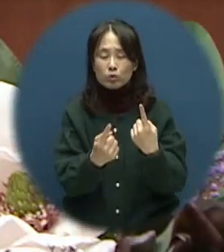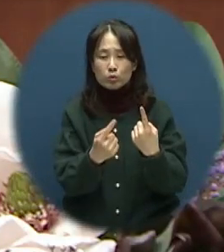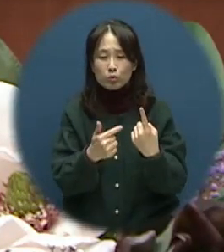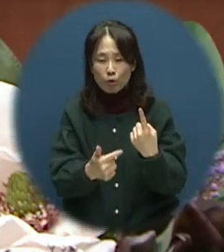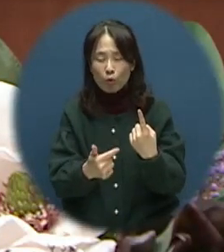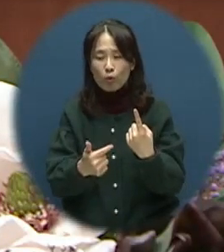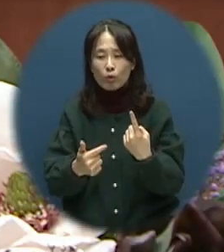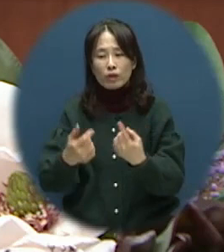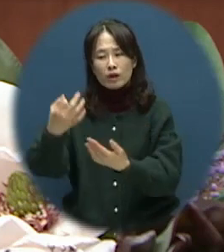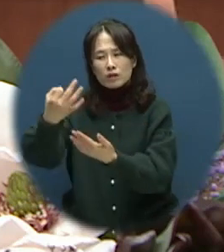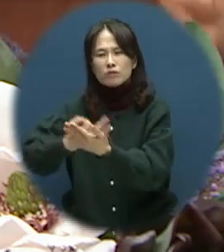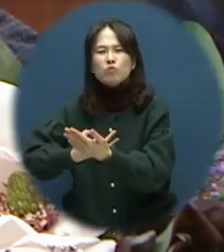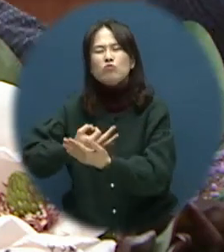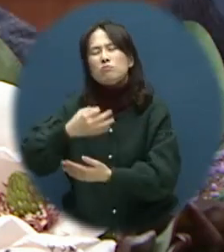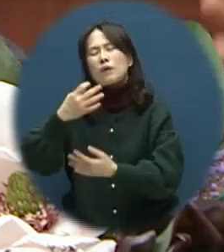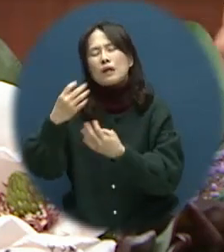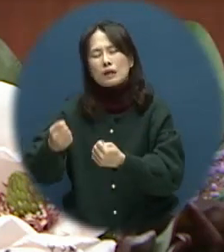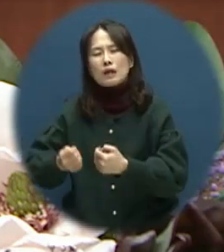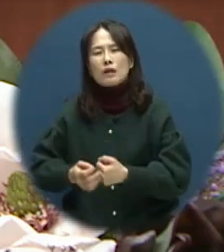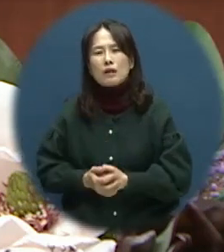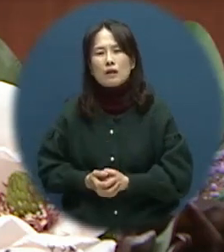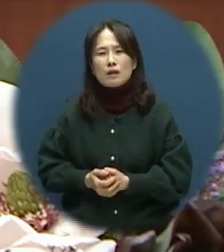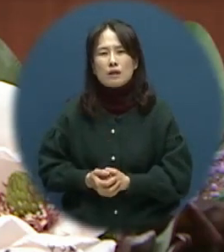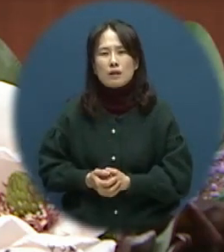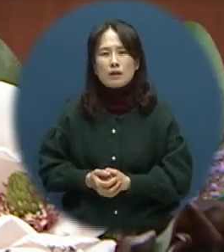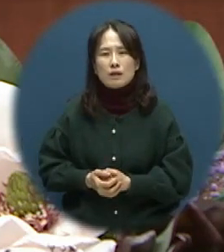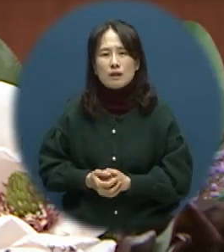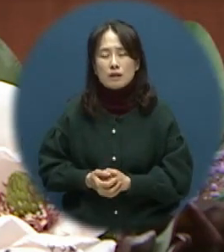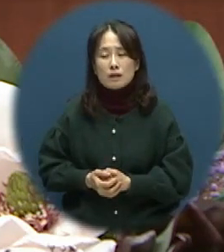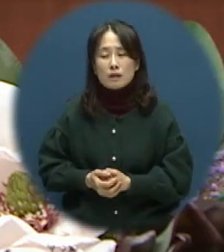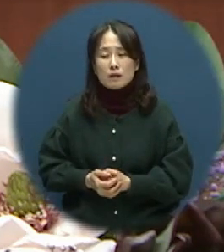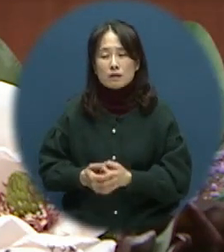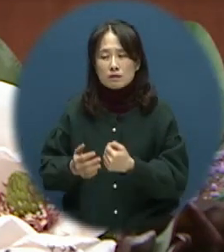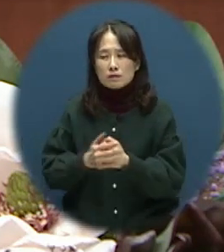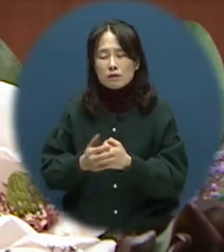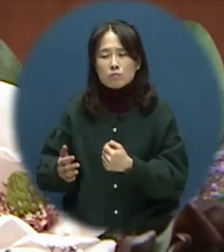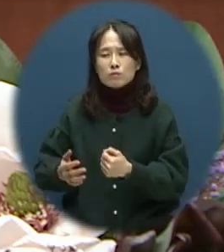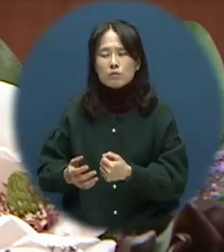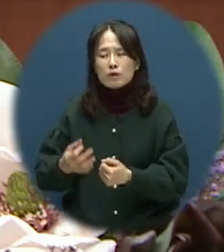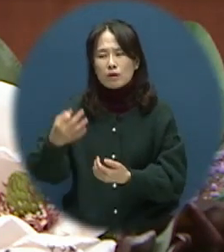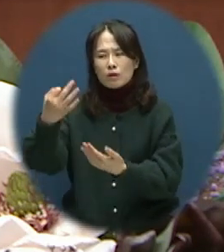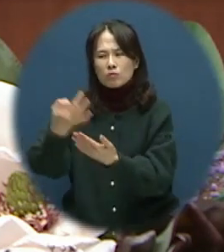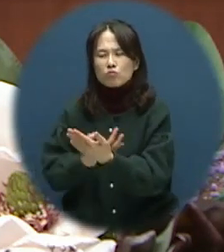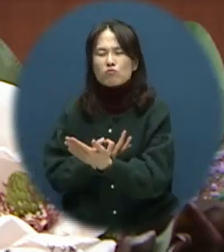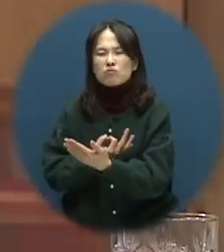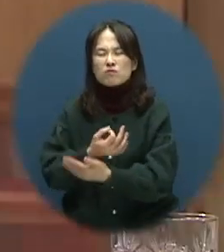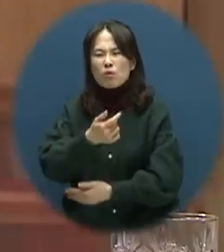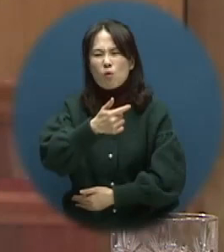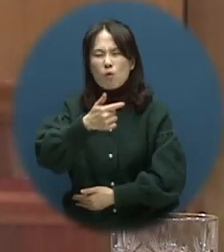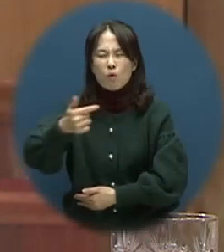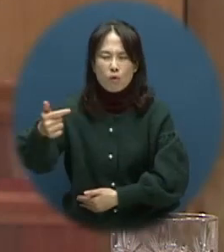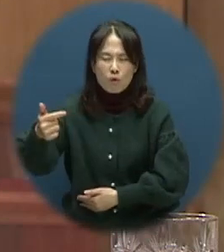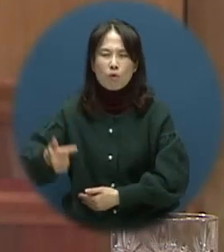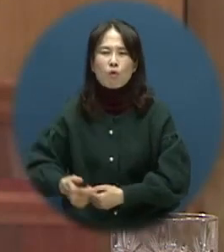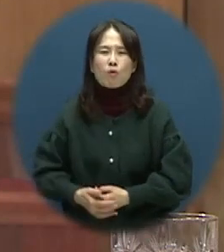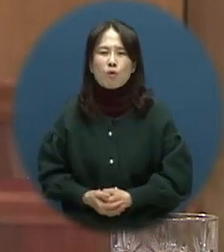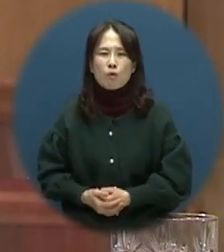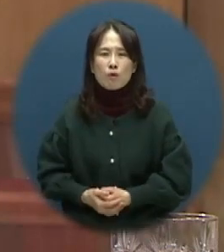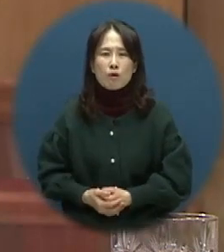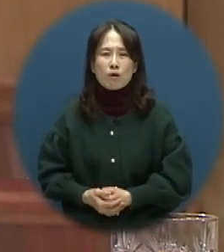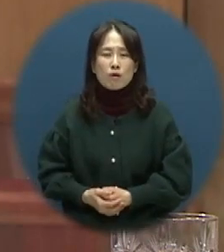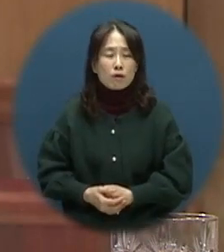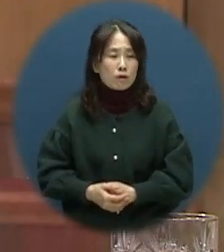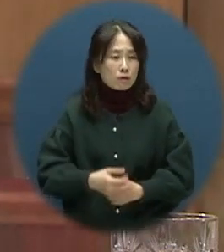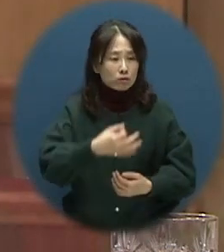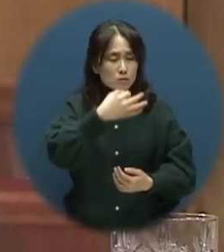그러다 보니까 이게 거기 그 양을 다 채우면 어마어마한 돈을 버는 수익이 되는 거죠. 네, 네. 근데